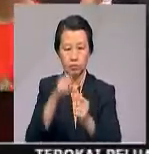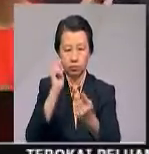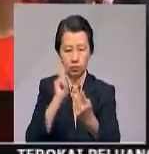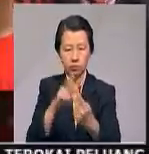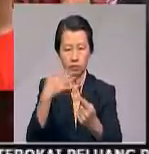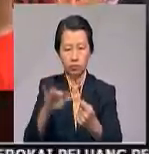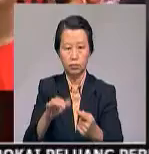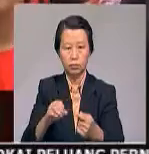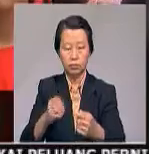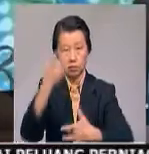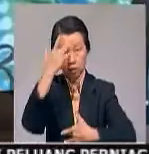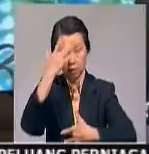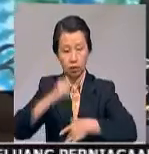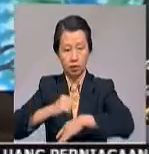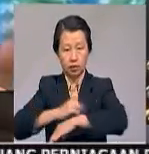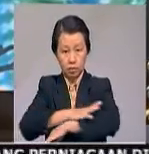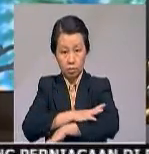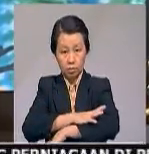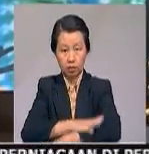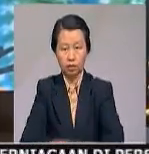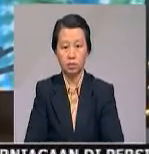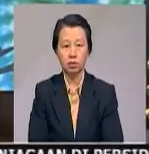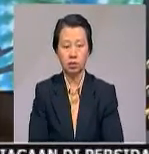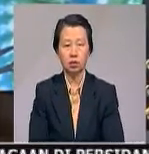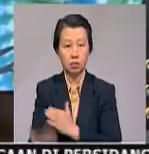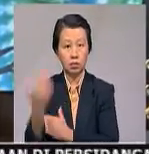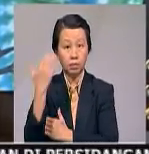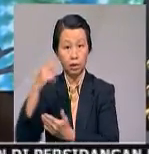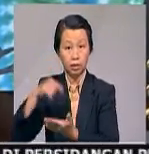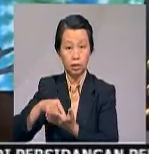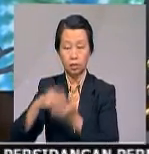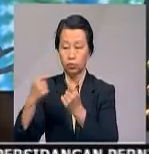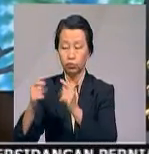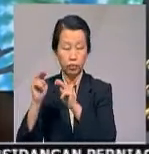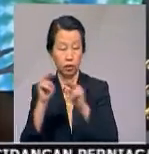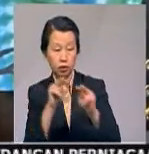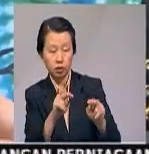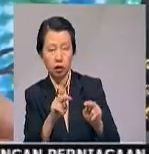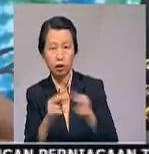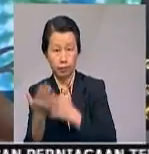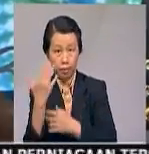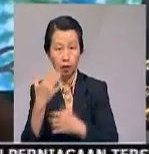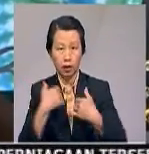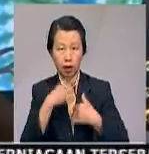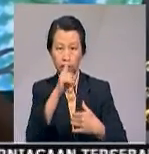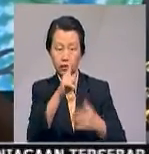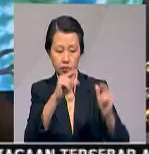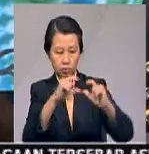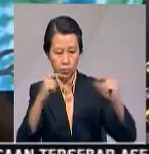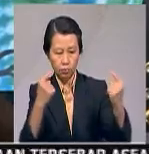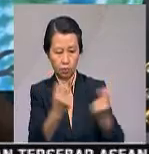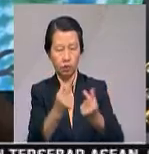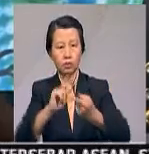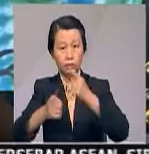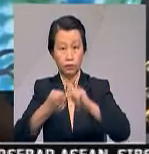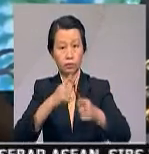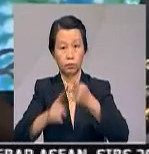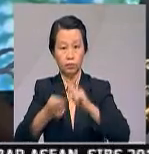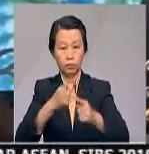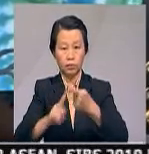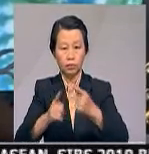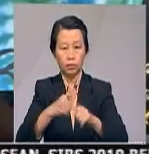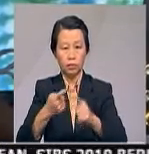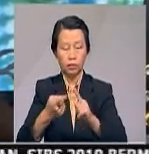pengidap kanser. Dan pada pagi ini pun cubalah lihat ada satu kumpulan Friends of Positive